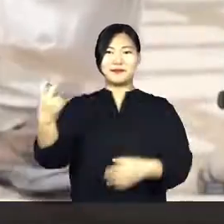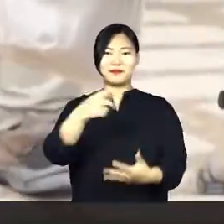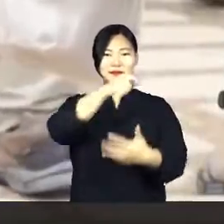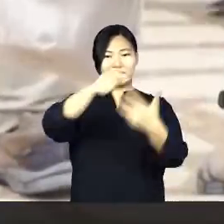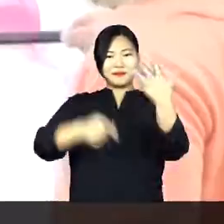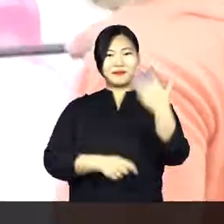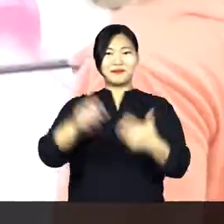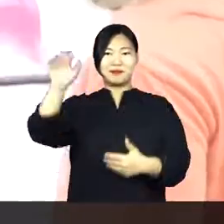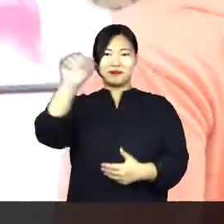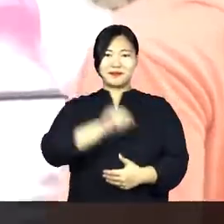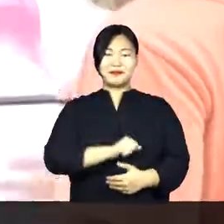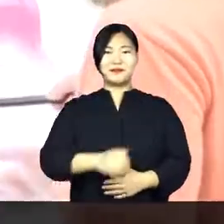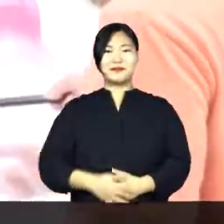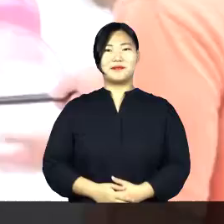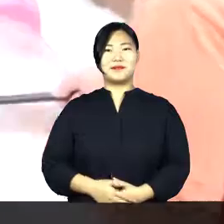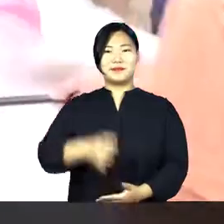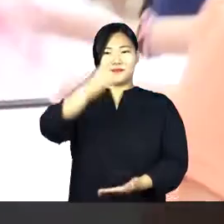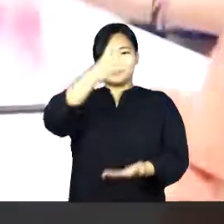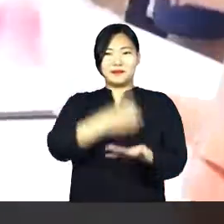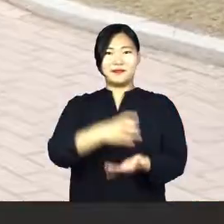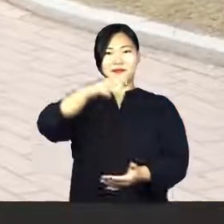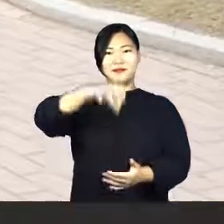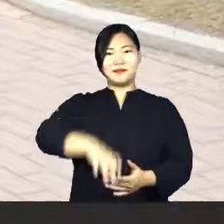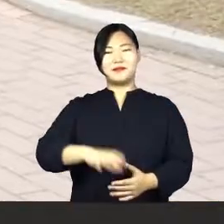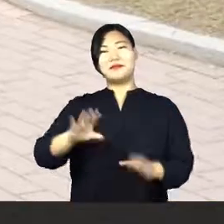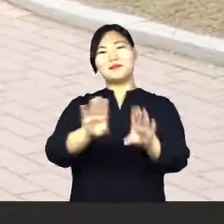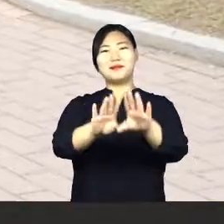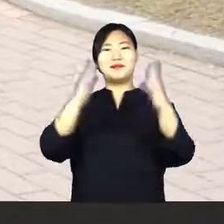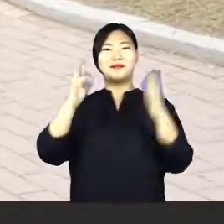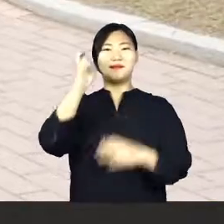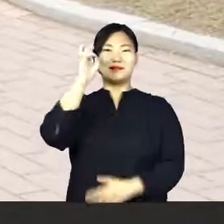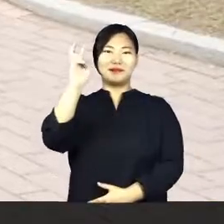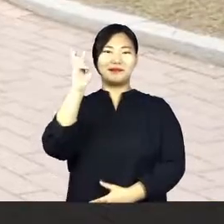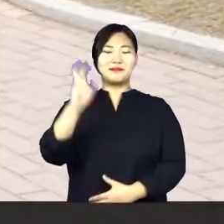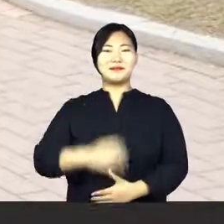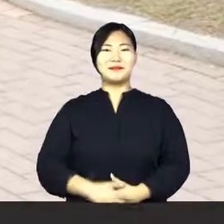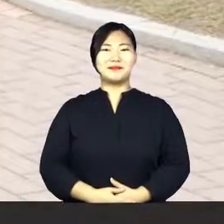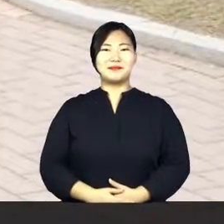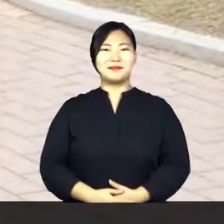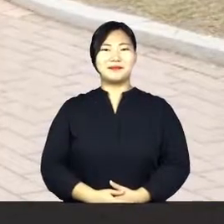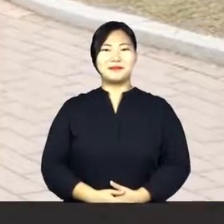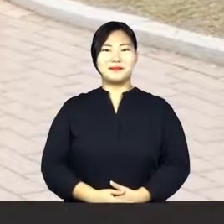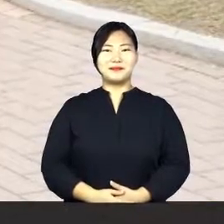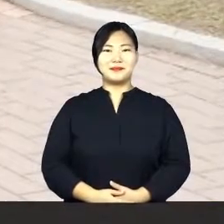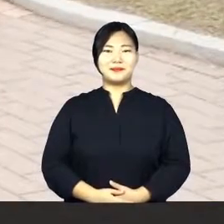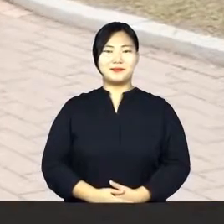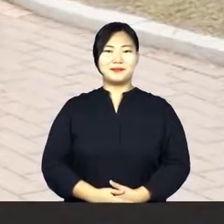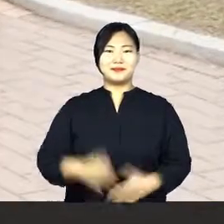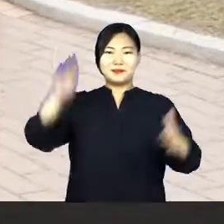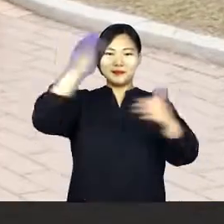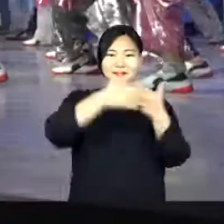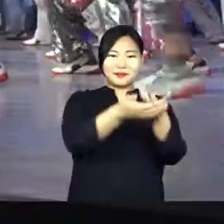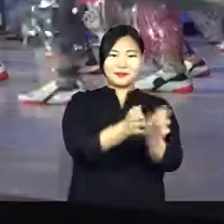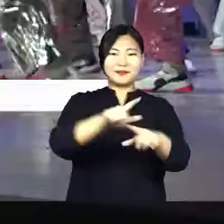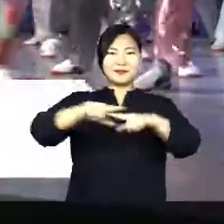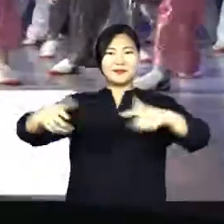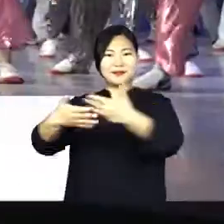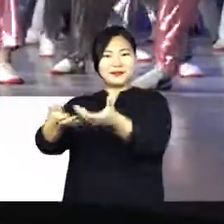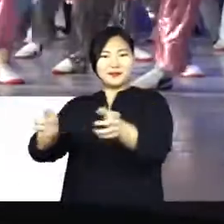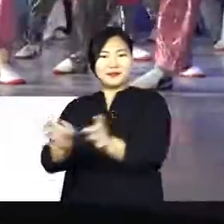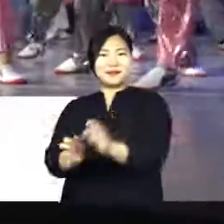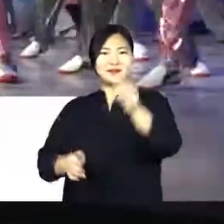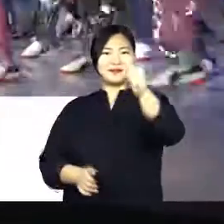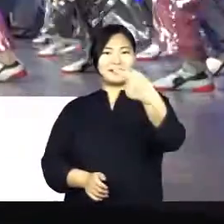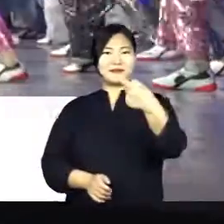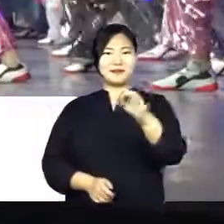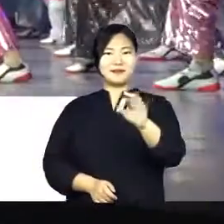부대 행사와 풍성해진 프로그램 구성으로 천안 삼거리 공원 및 시내 일원에서 개최되는데요.